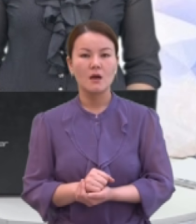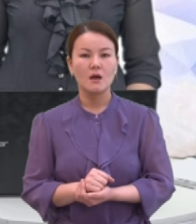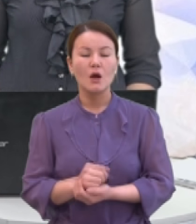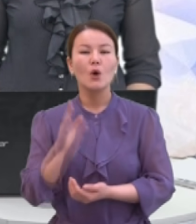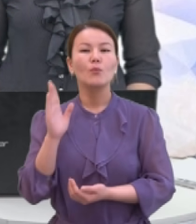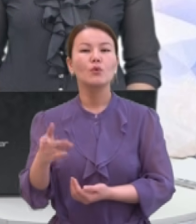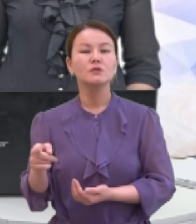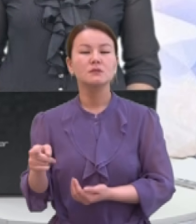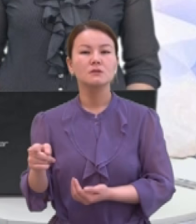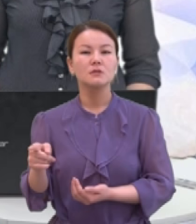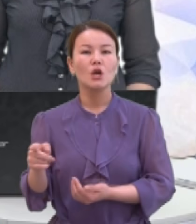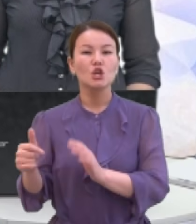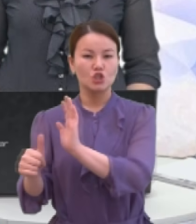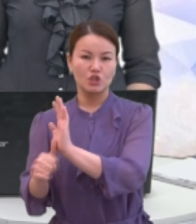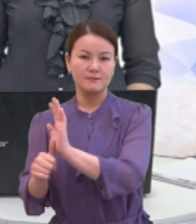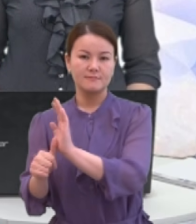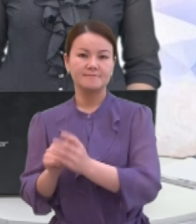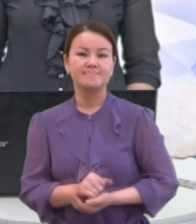получится 6